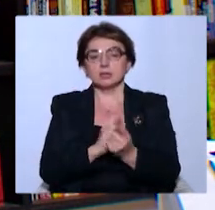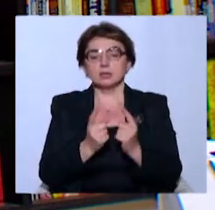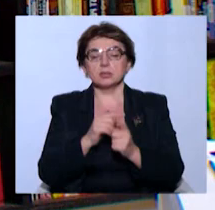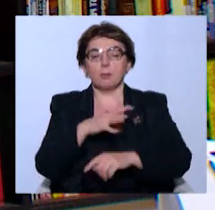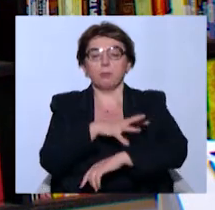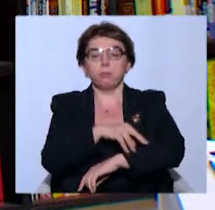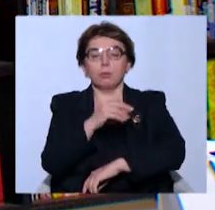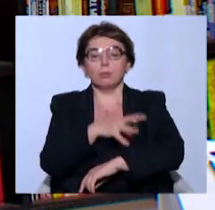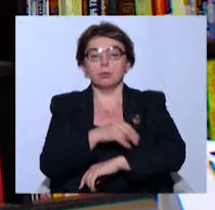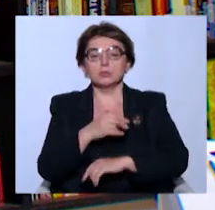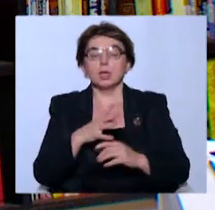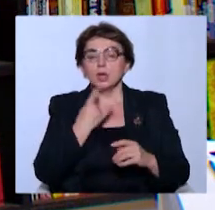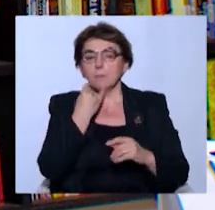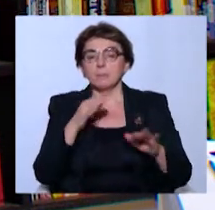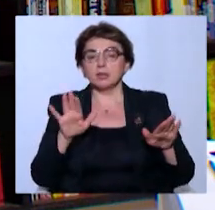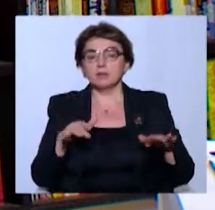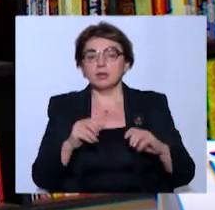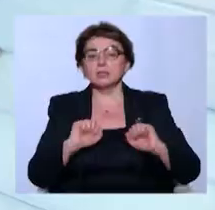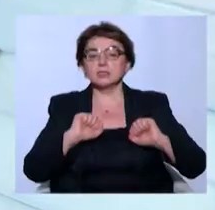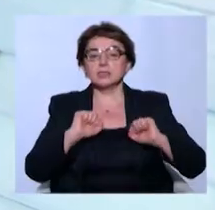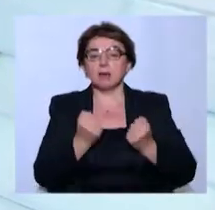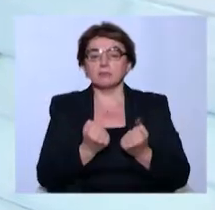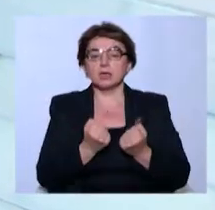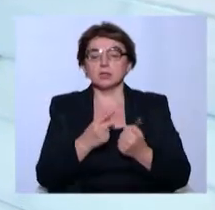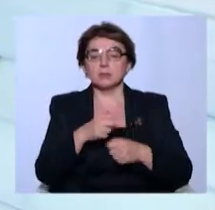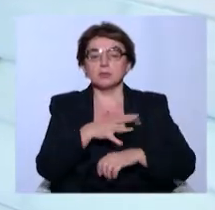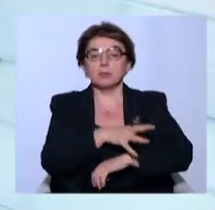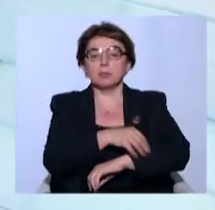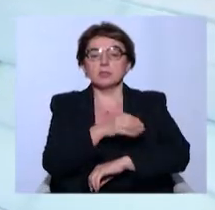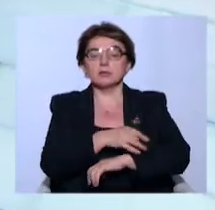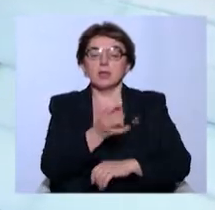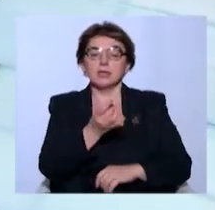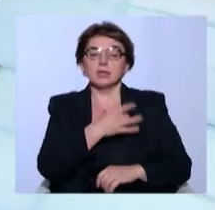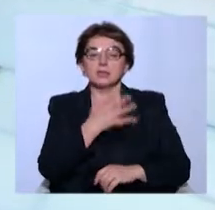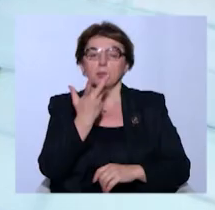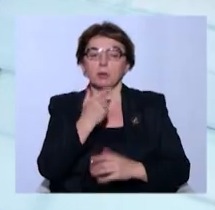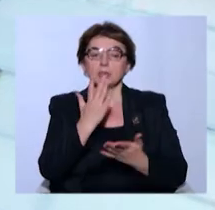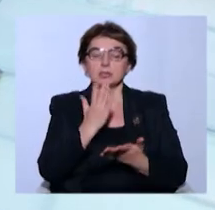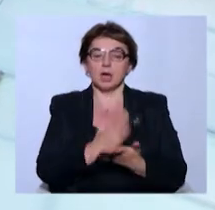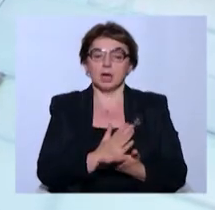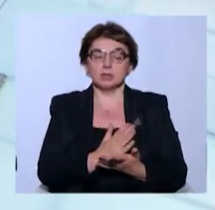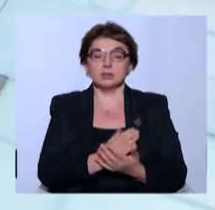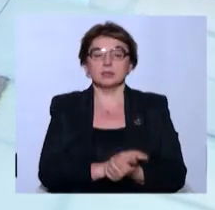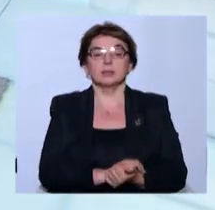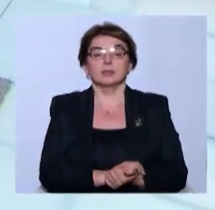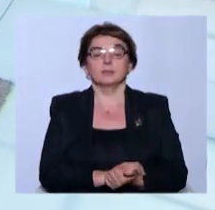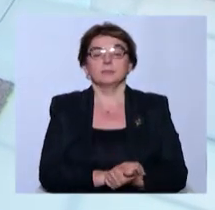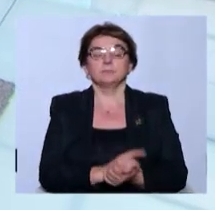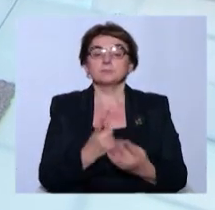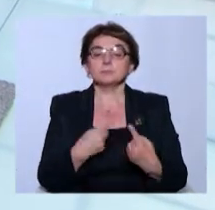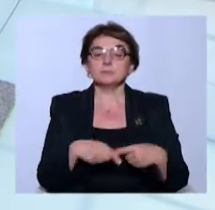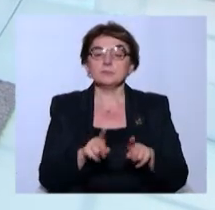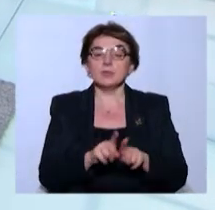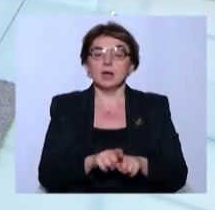ეს არის შემთხვევა, როდესაც ორგანიზმზე არის გარკვეული ზოლები, ხაზები,